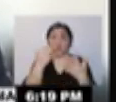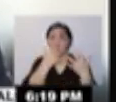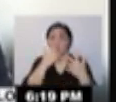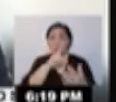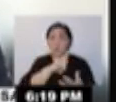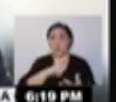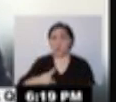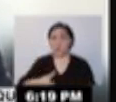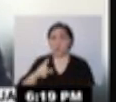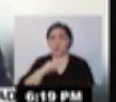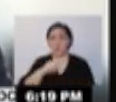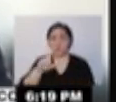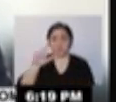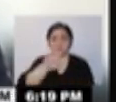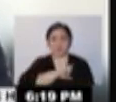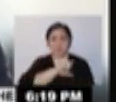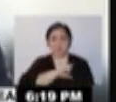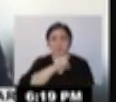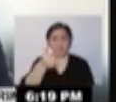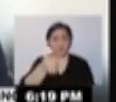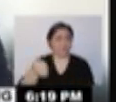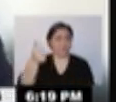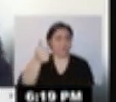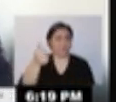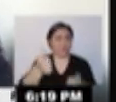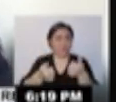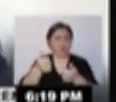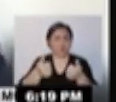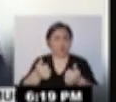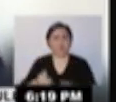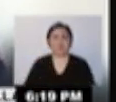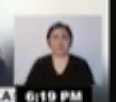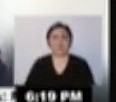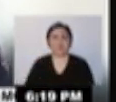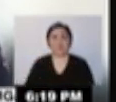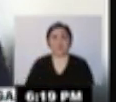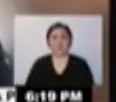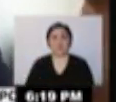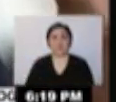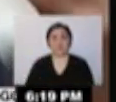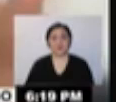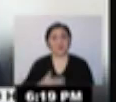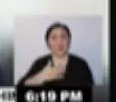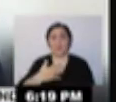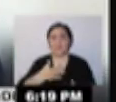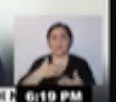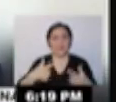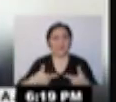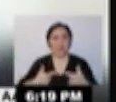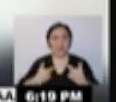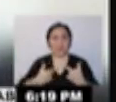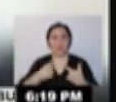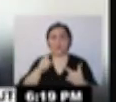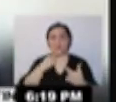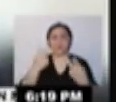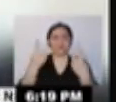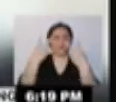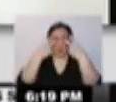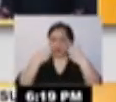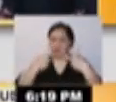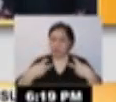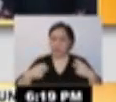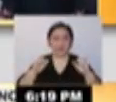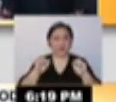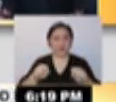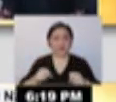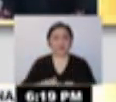PNP? Yun lang ang tanong ko sa inyo. Senator, basta ako, my life is open. You can investigate everything. Senator Bato